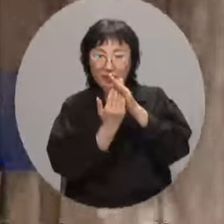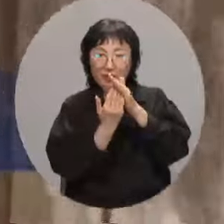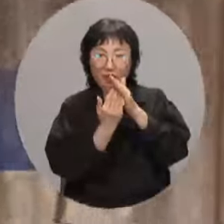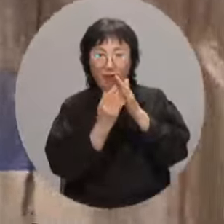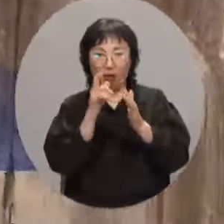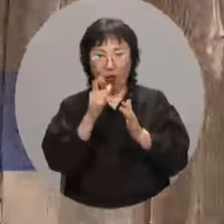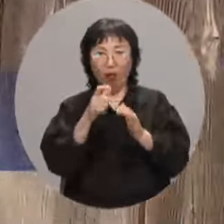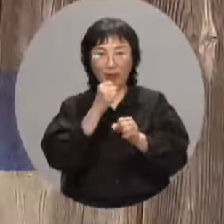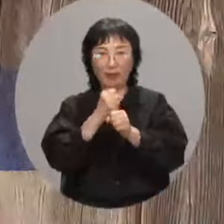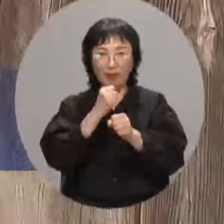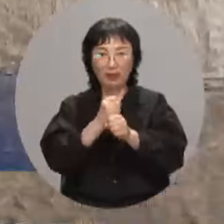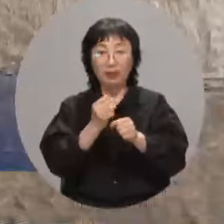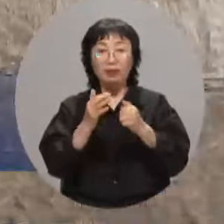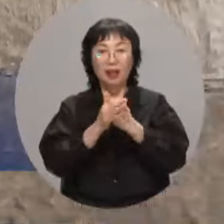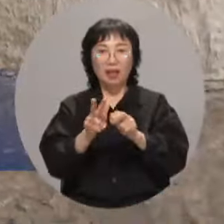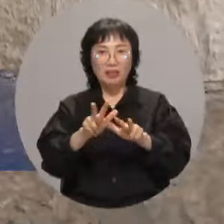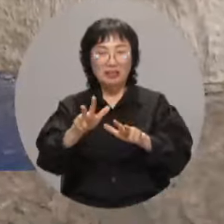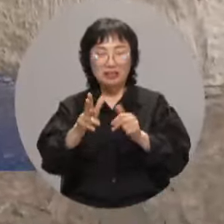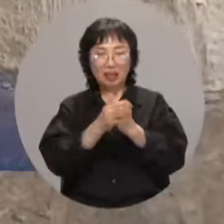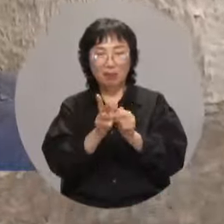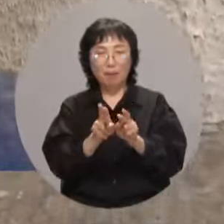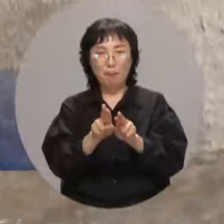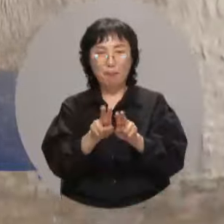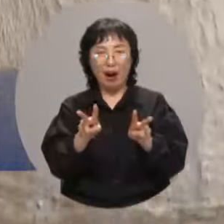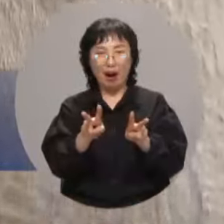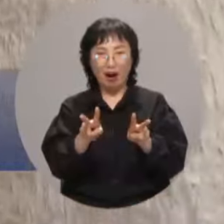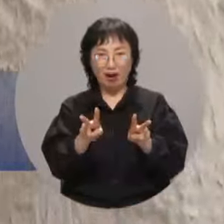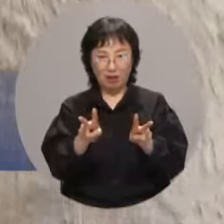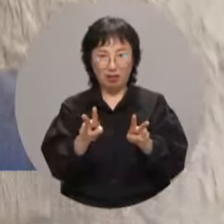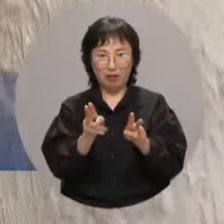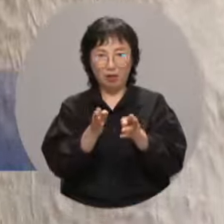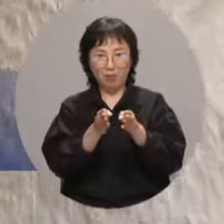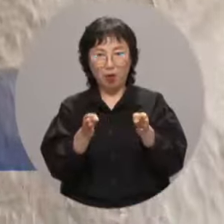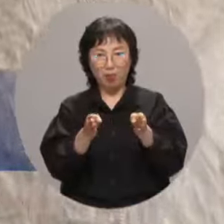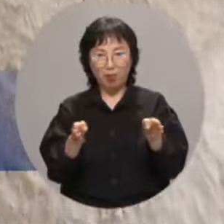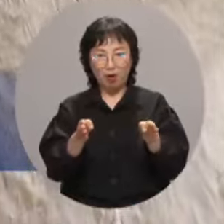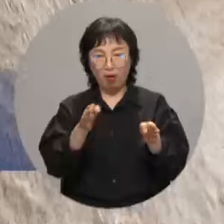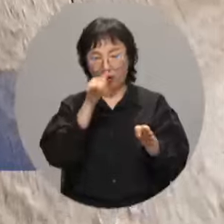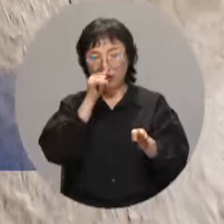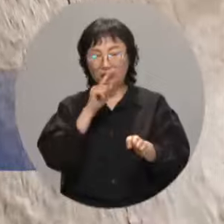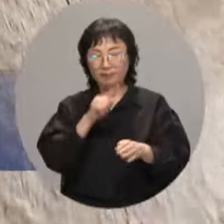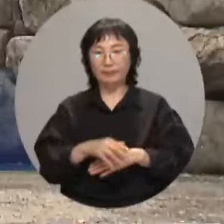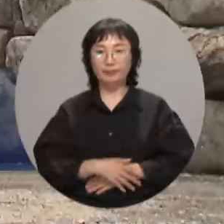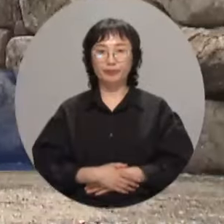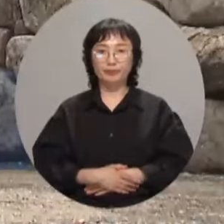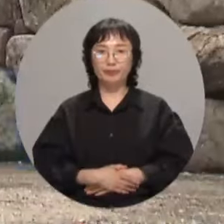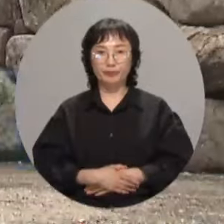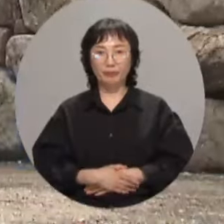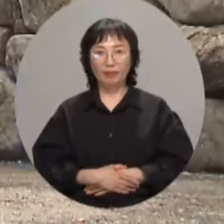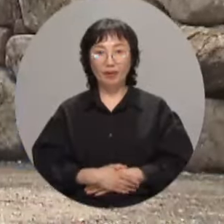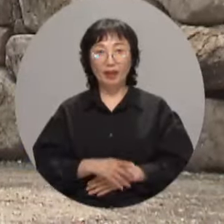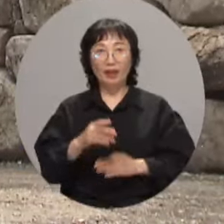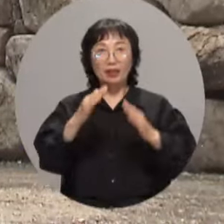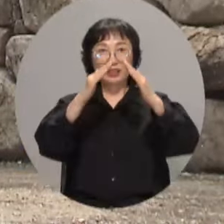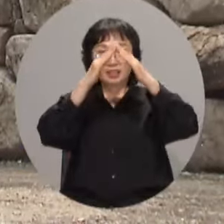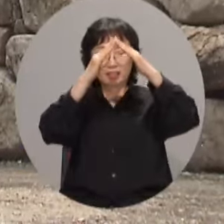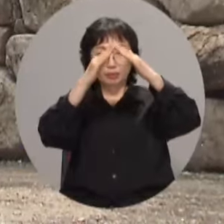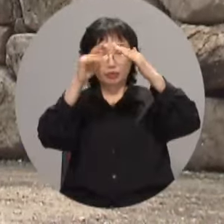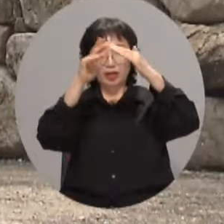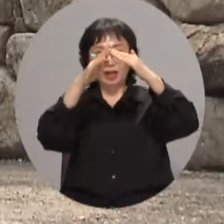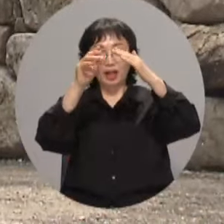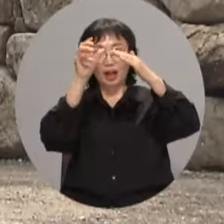근데 지진 때문에 이렇게 그 홈에다가 끼워놓던 게 빠진 상태지 않습니까? 지붕 바로 아래